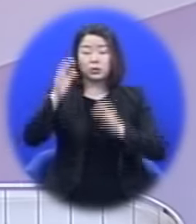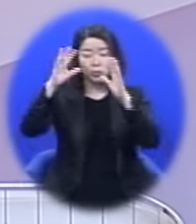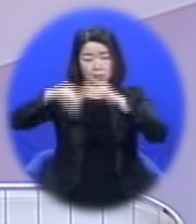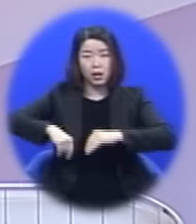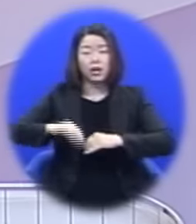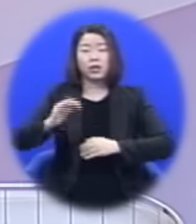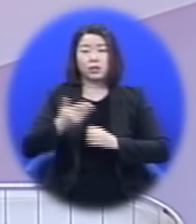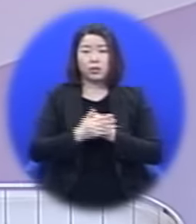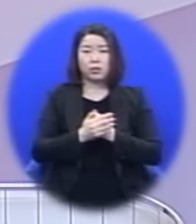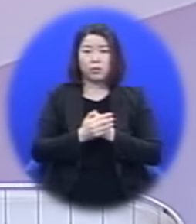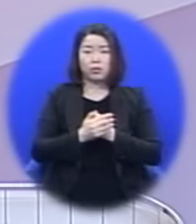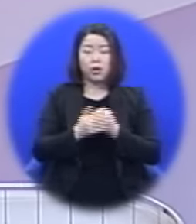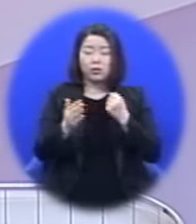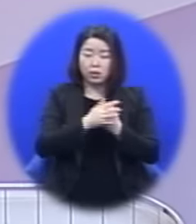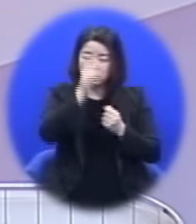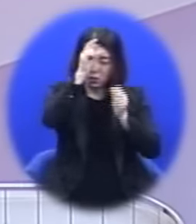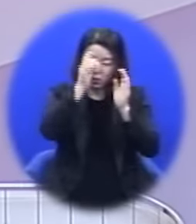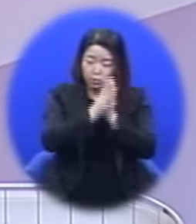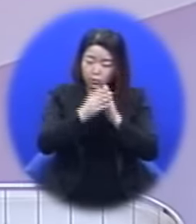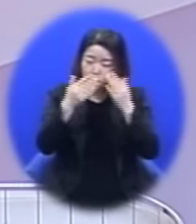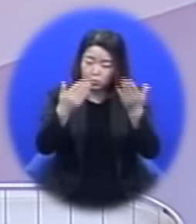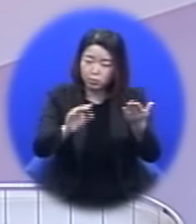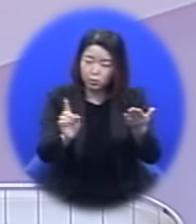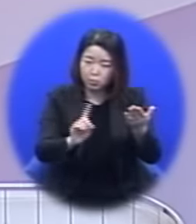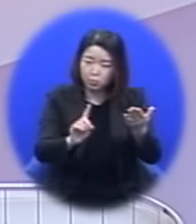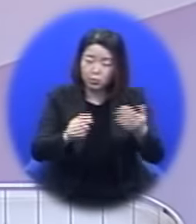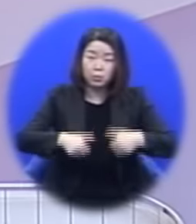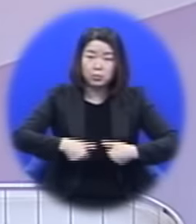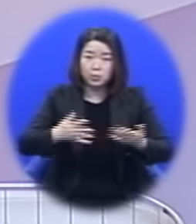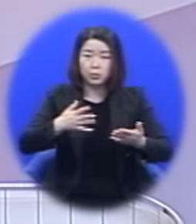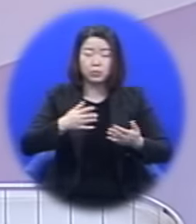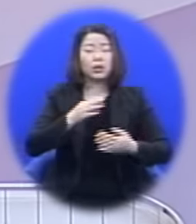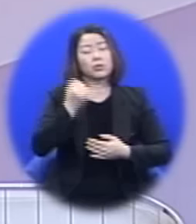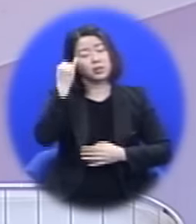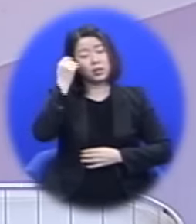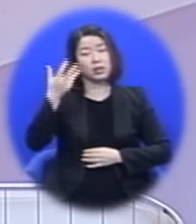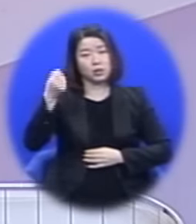여러분, 기도는 짧게 보아서 알 수 있는 문제가 아닙니다.